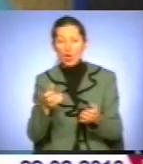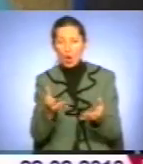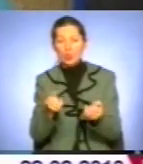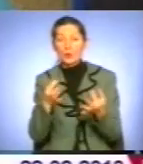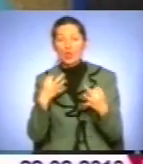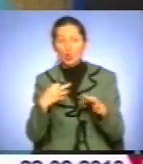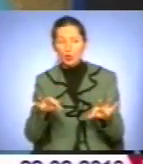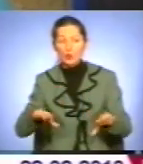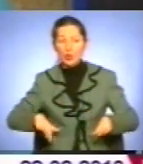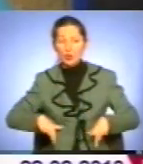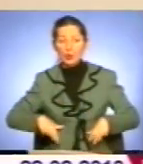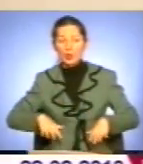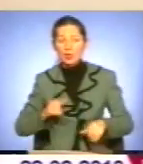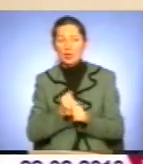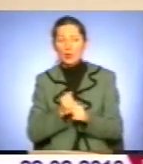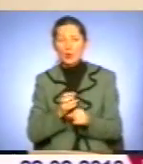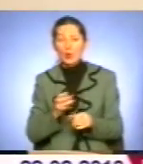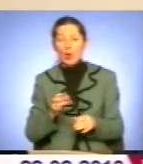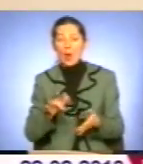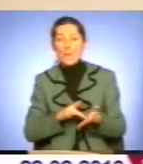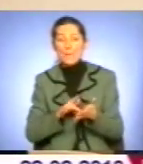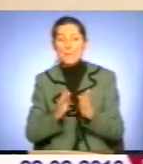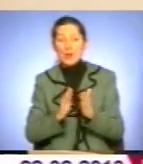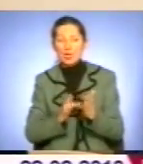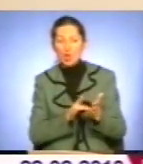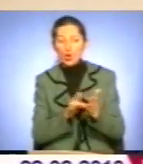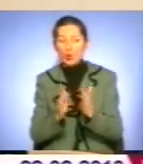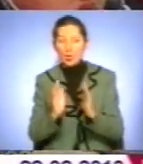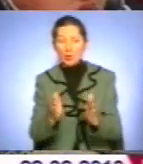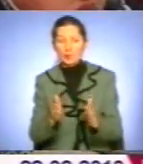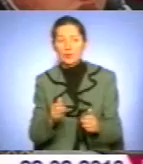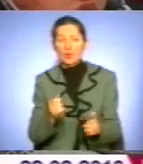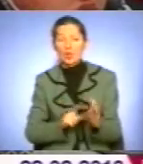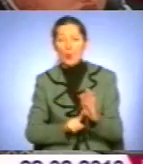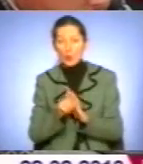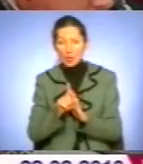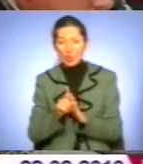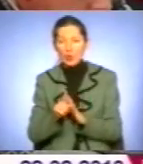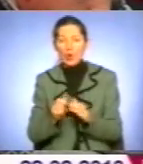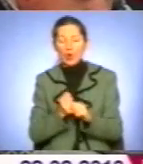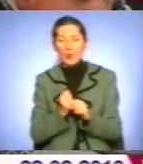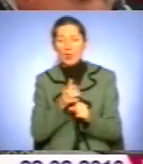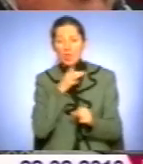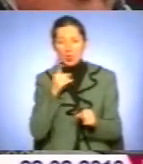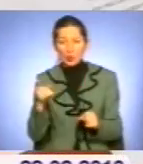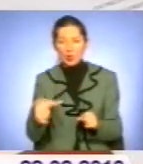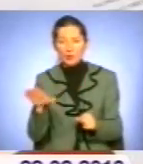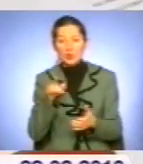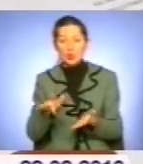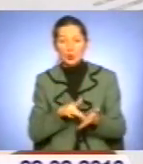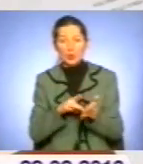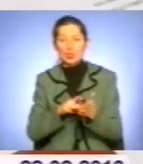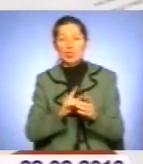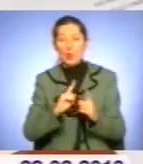роботу на маршрутах. До початку сезону відпочинку усі туристичні маршрути будуть приведені у відповідність до спеціальних